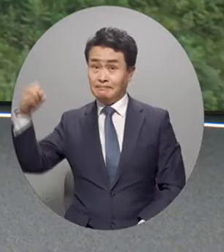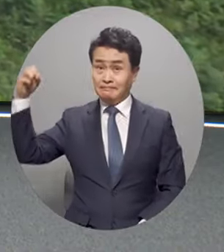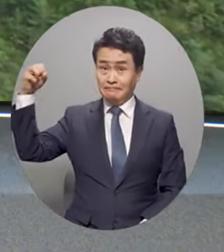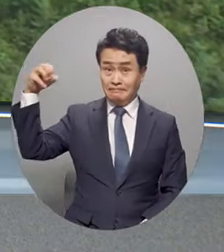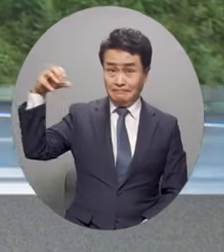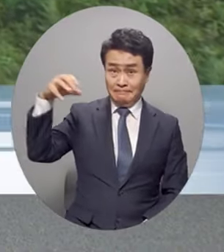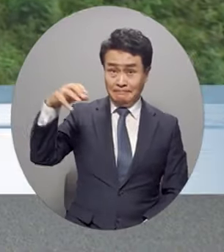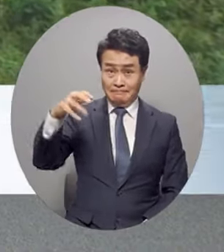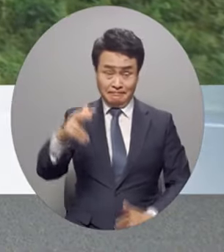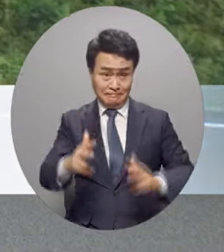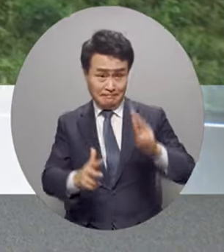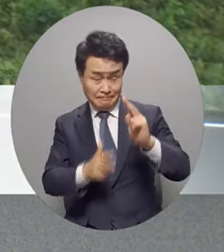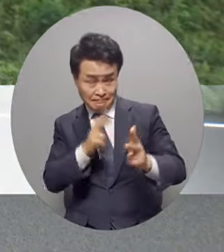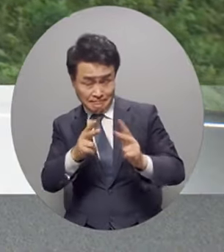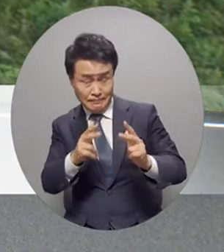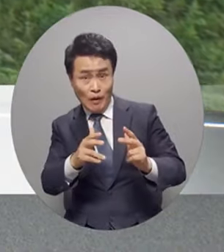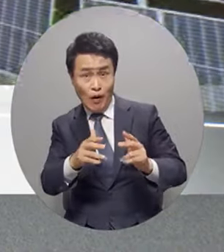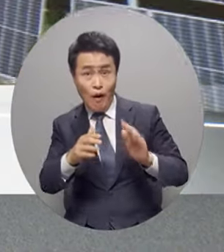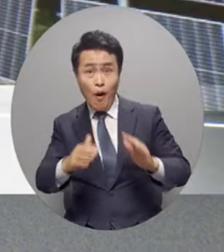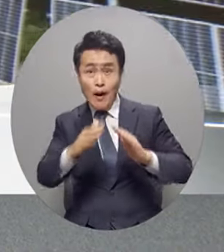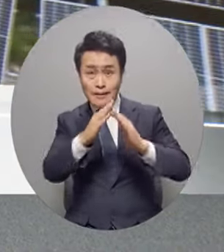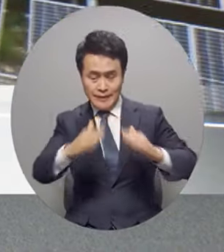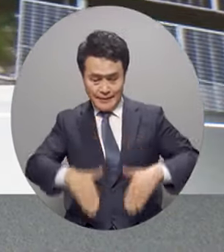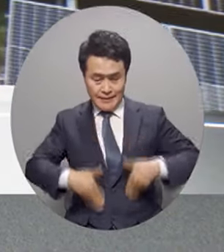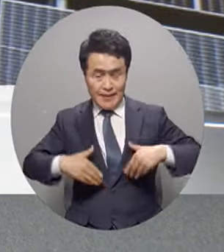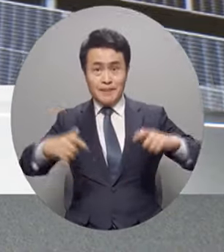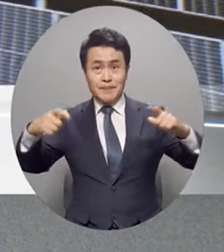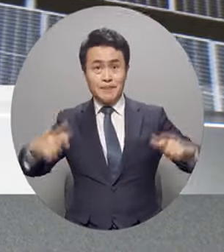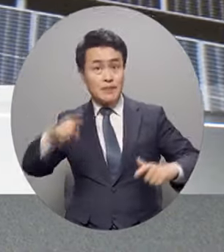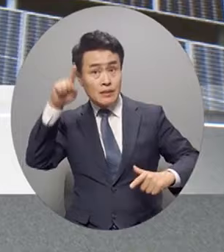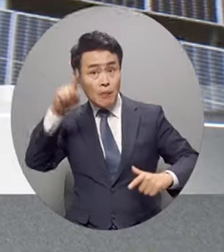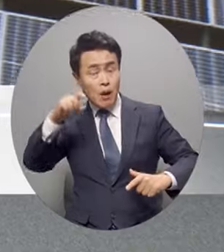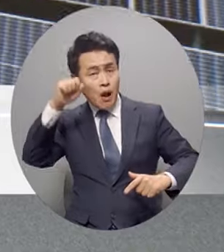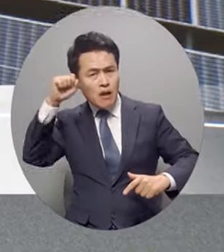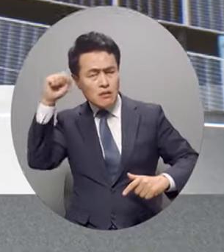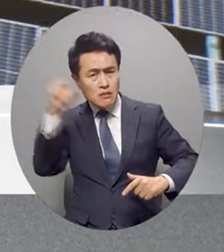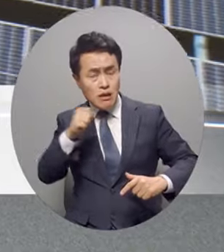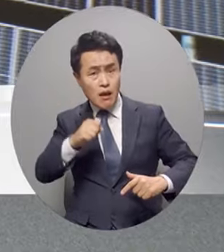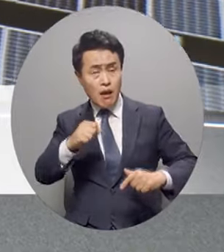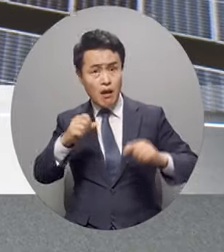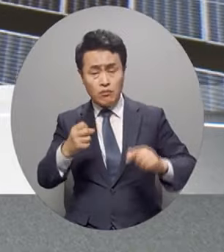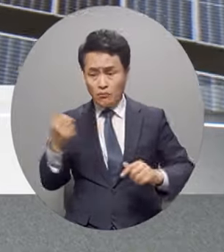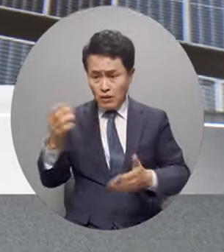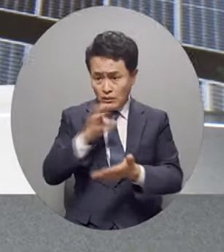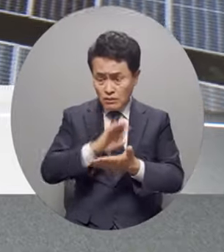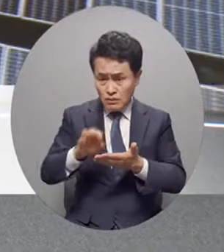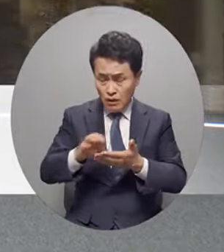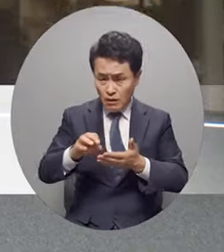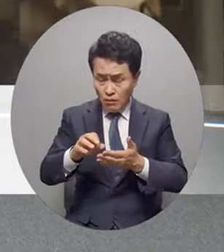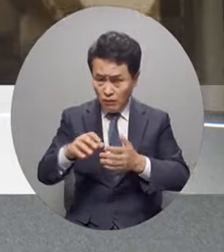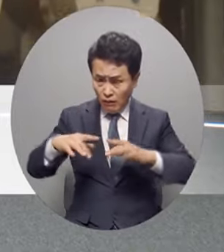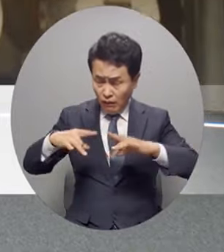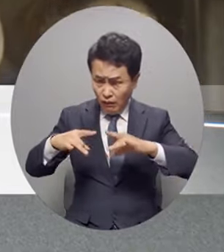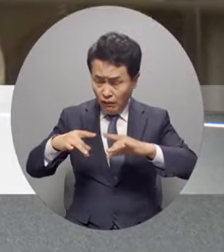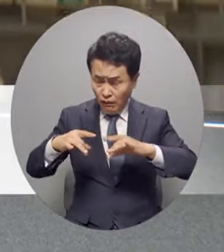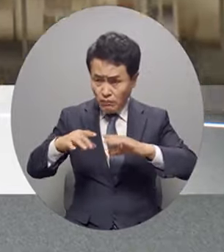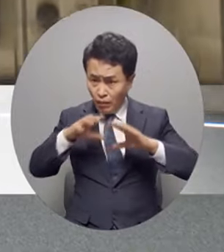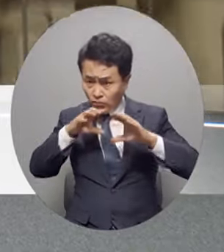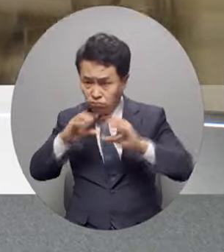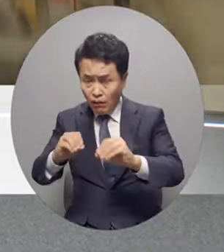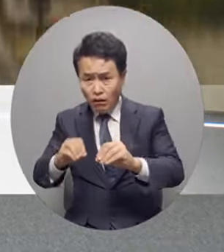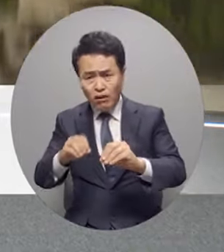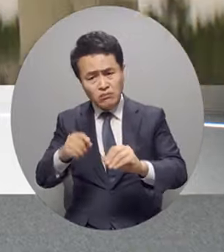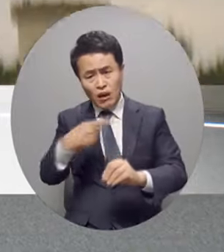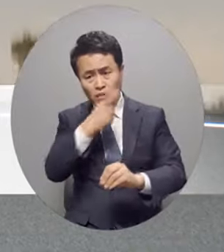태양광 발전이 가장 활발한 전남 지역에서 내일부터 새로운 재생에너지 발전 허가가 중단됩니다. 그동안